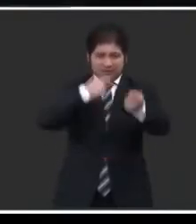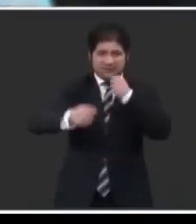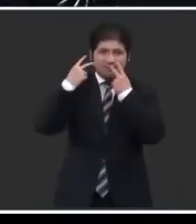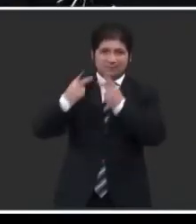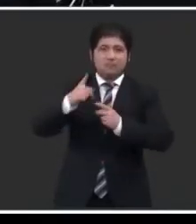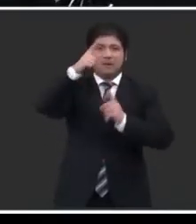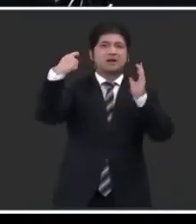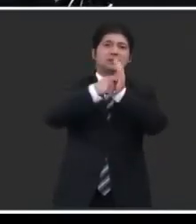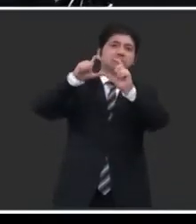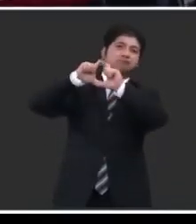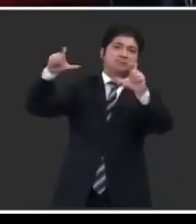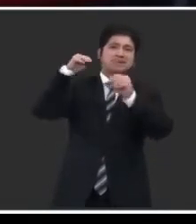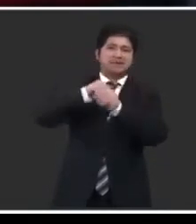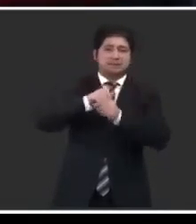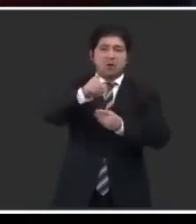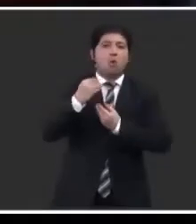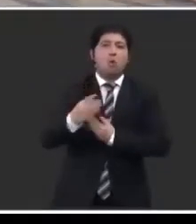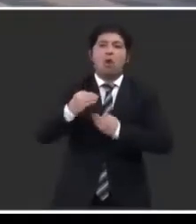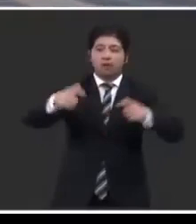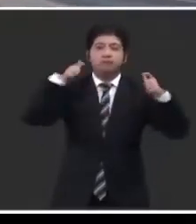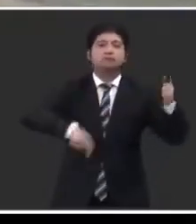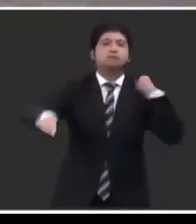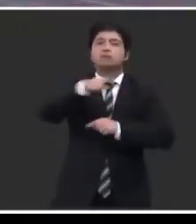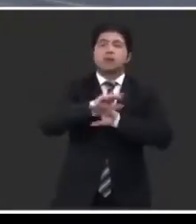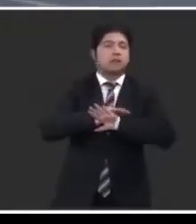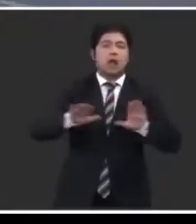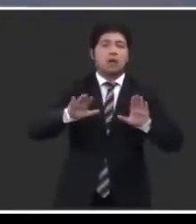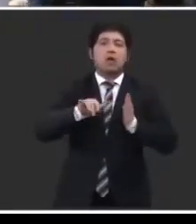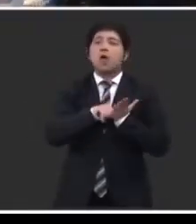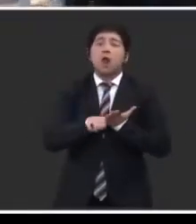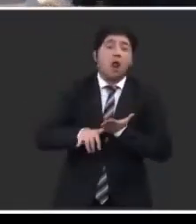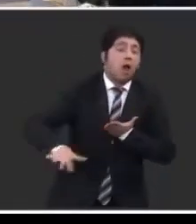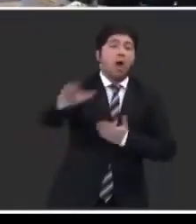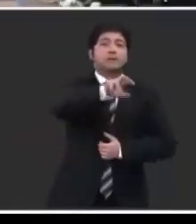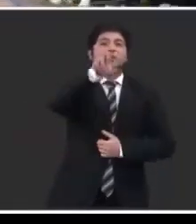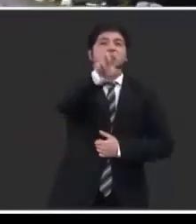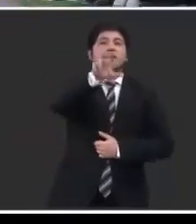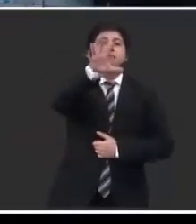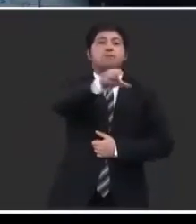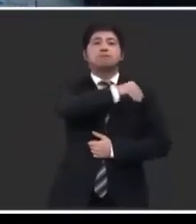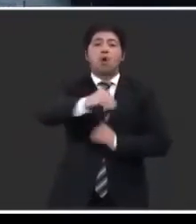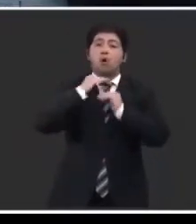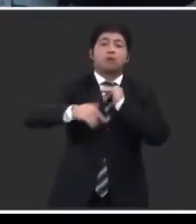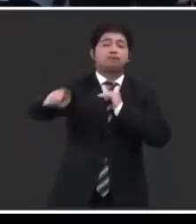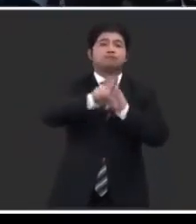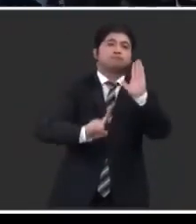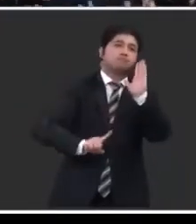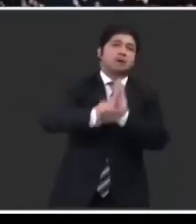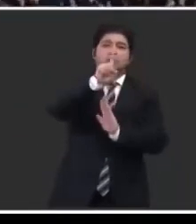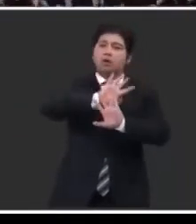bir markanın bir üretim tesisinin değil topyekün 85 milyonun başarısı olarak